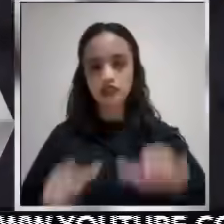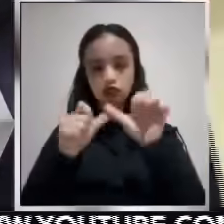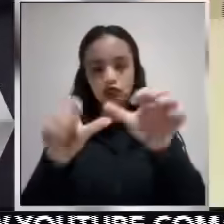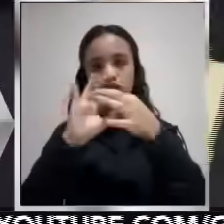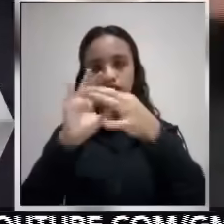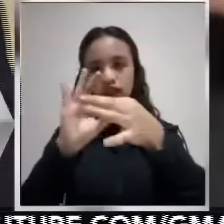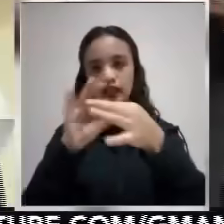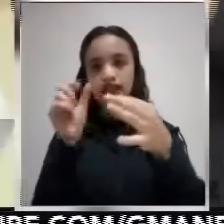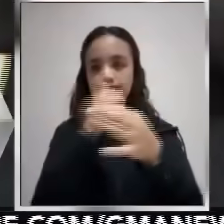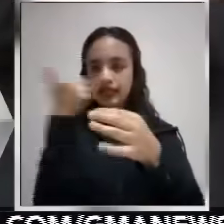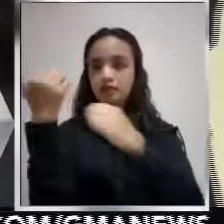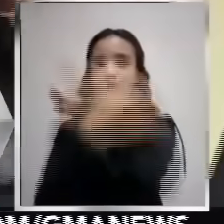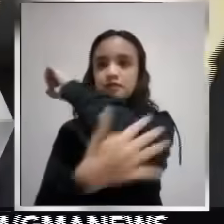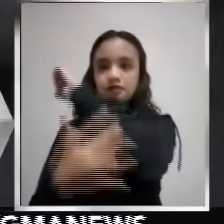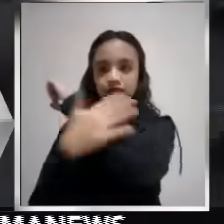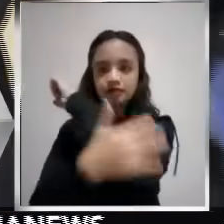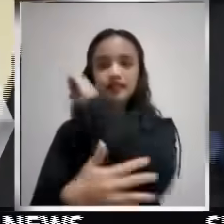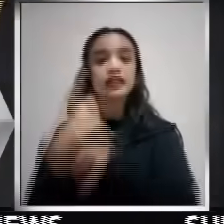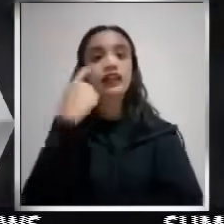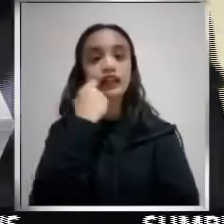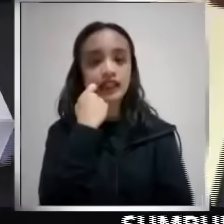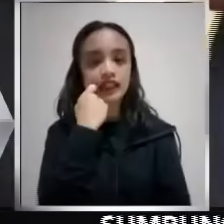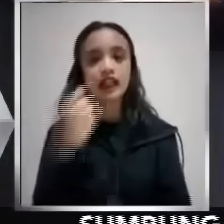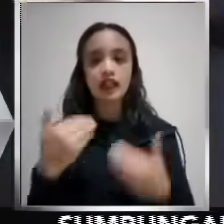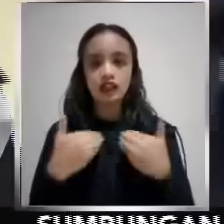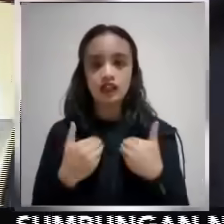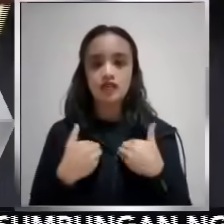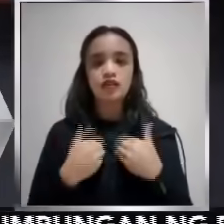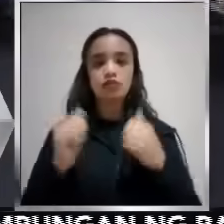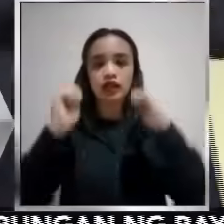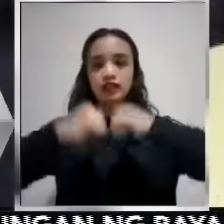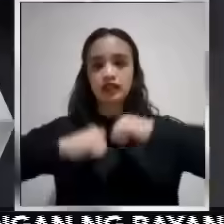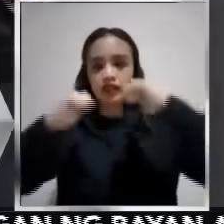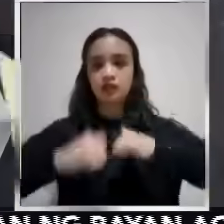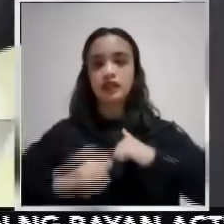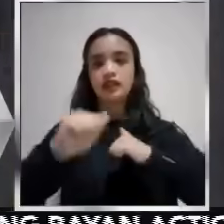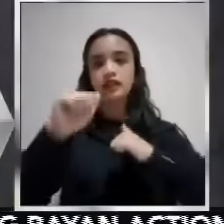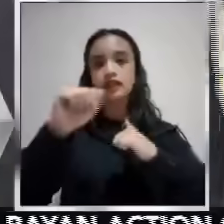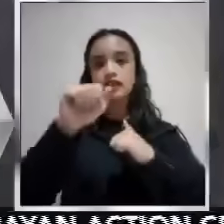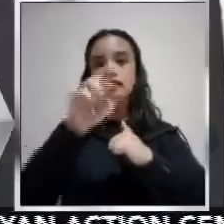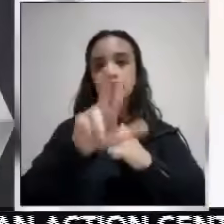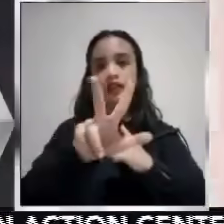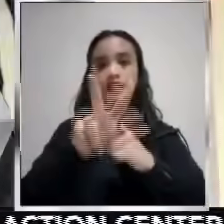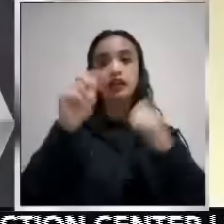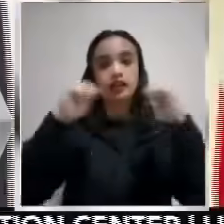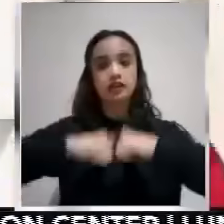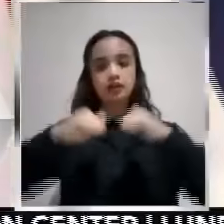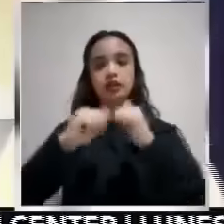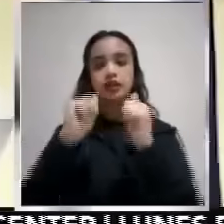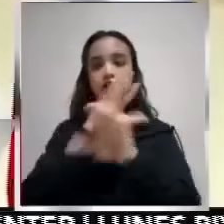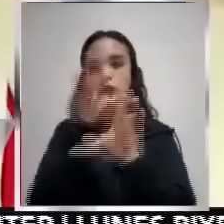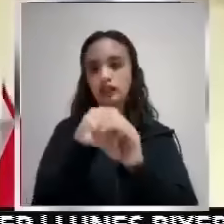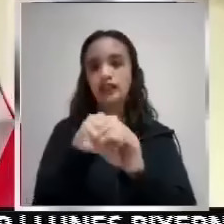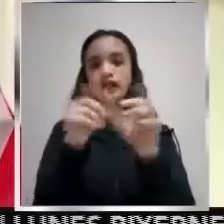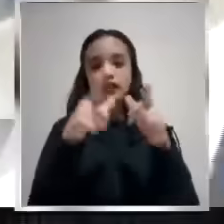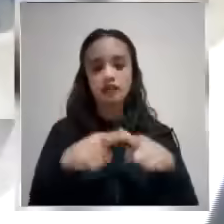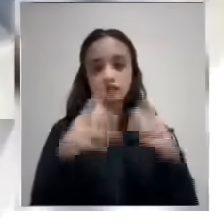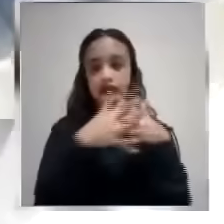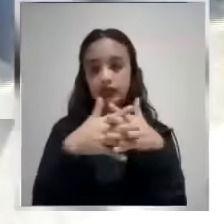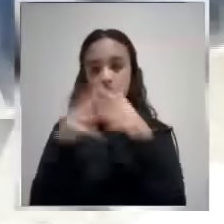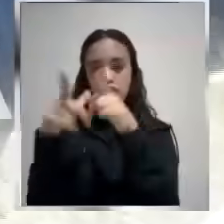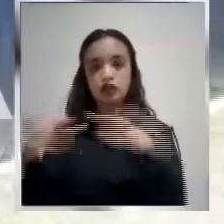bansa Kamakailan bumuo ng trilateral agreement ang ating bansa kasamaang America at Japan para sa pagsasanay sa ating mga